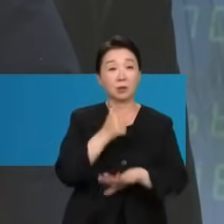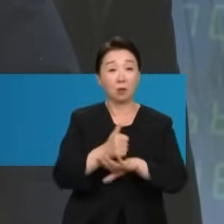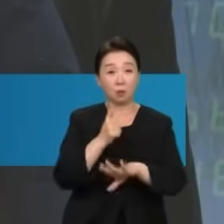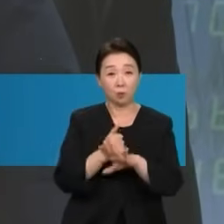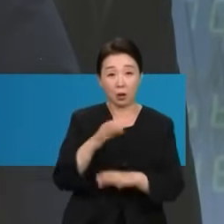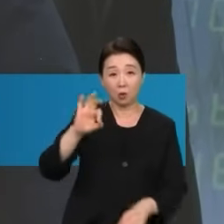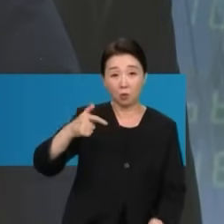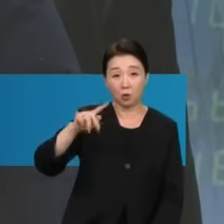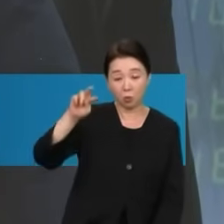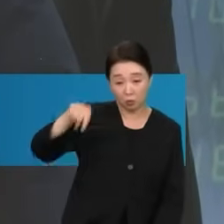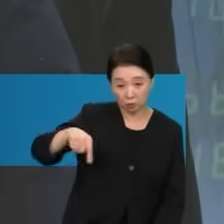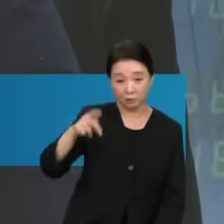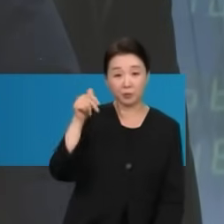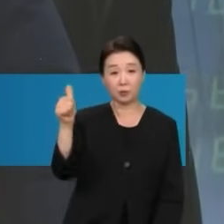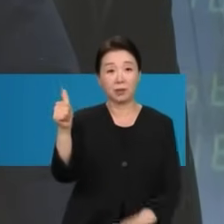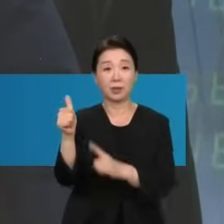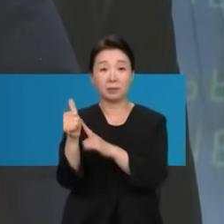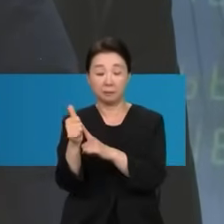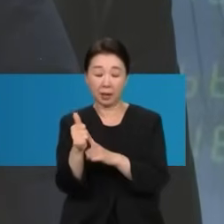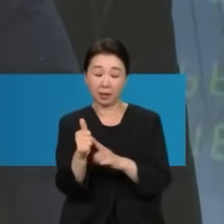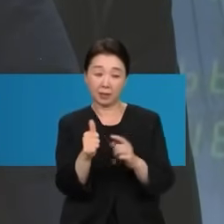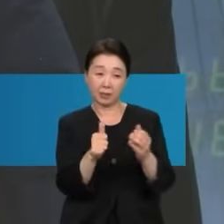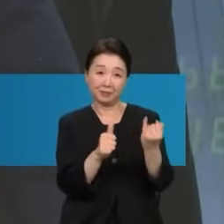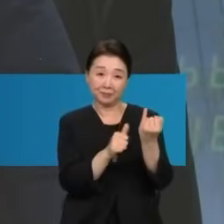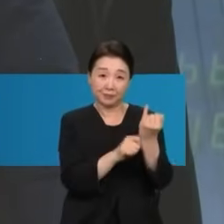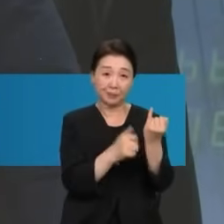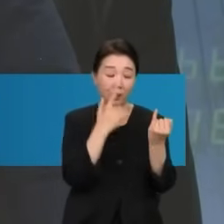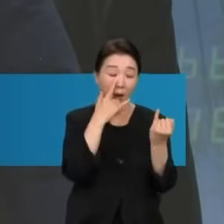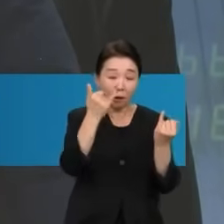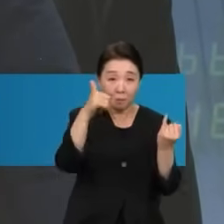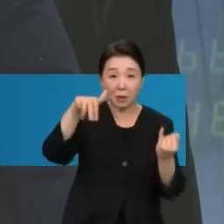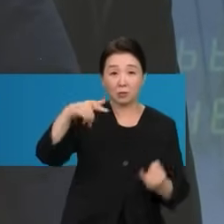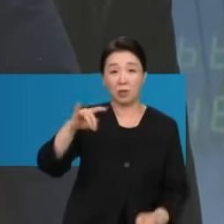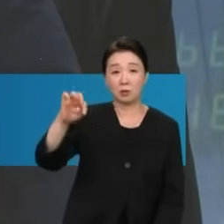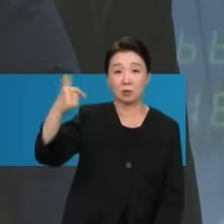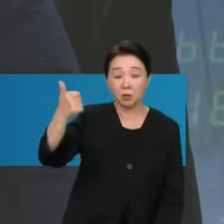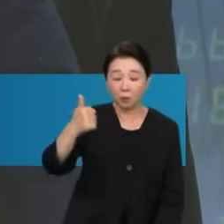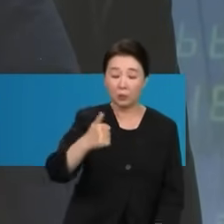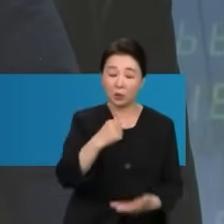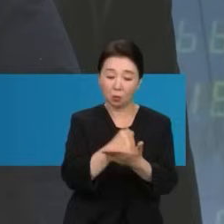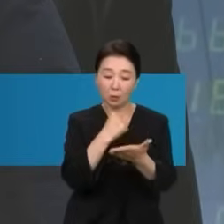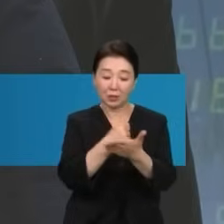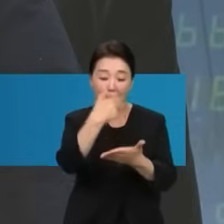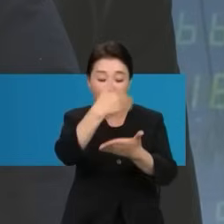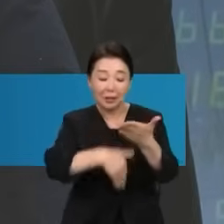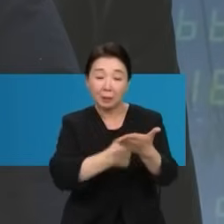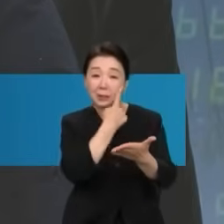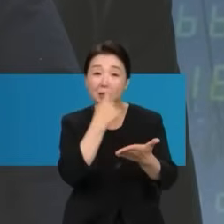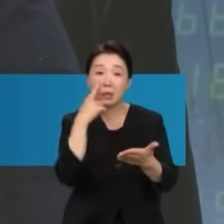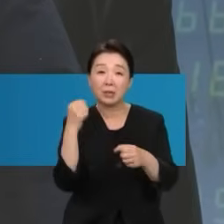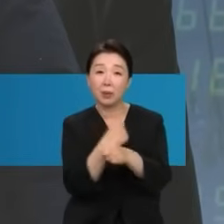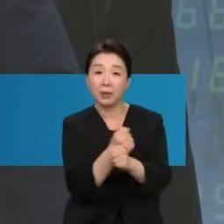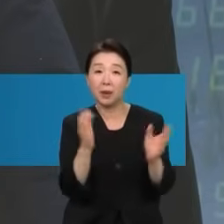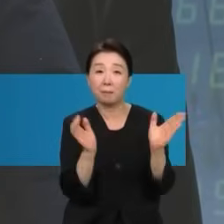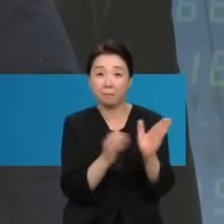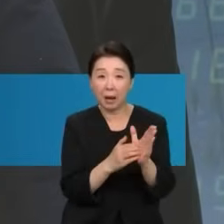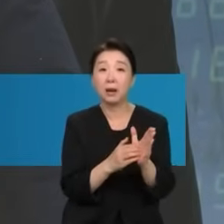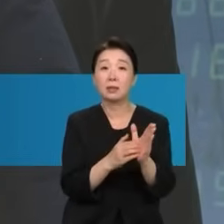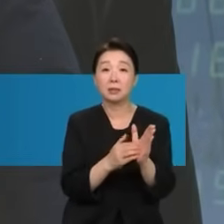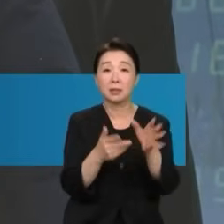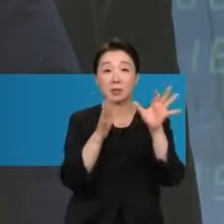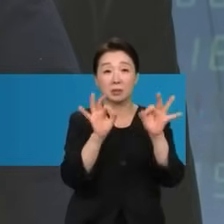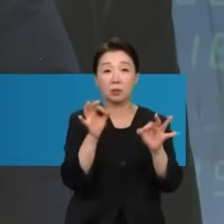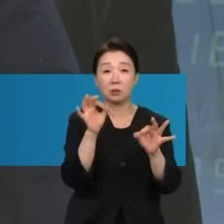전 도이치 모터스 회장이 김건희 여사 어머니 최은순 씨의 잔고 증명서를 위주 공범 김모 씨를 회사 관계자에